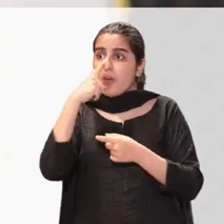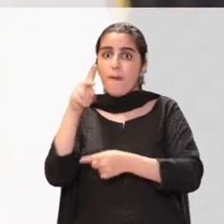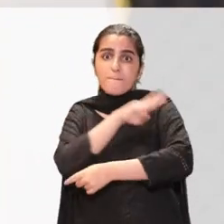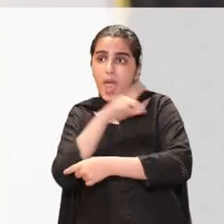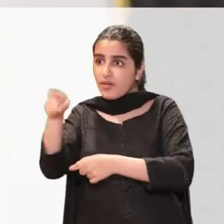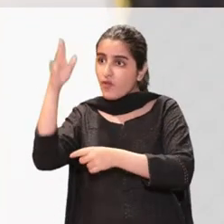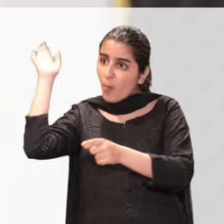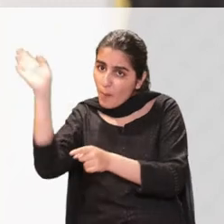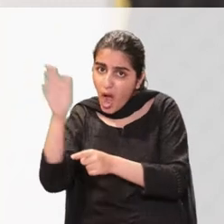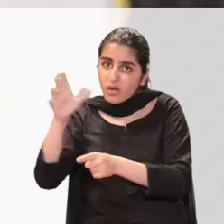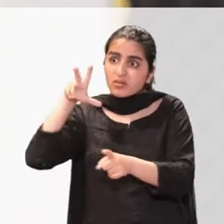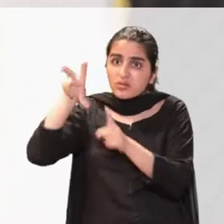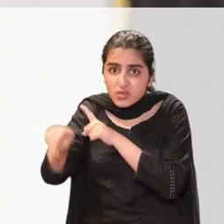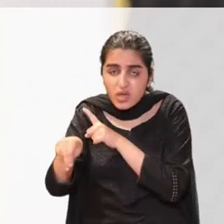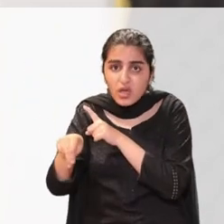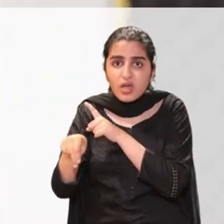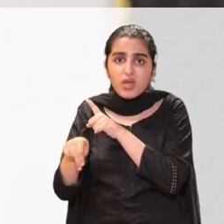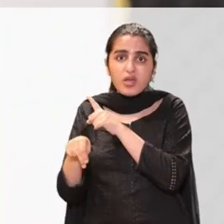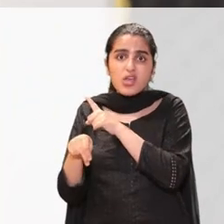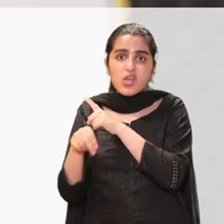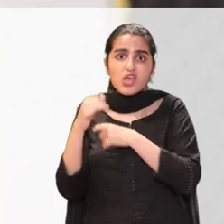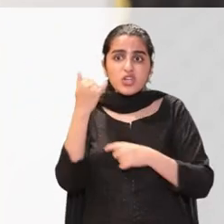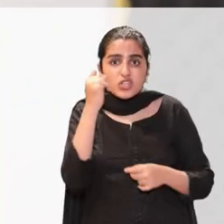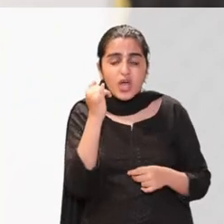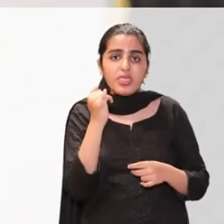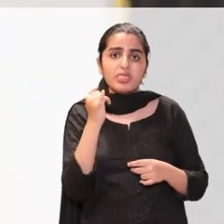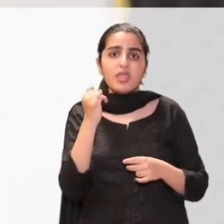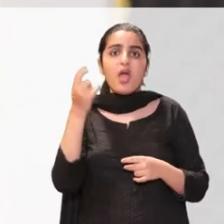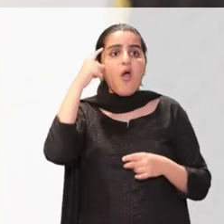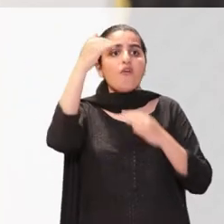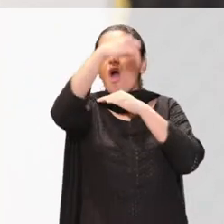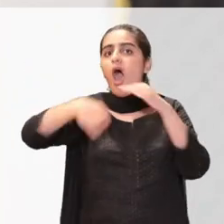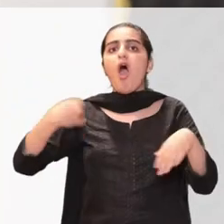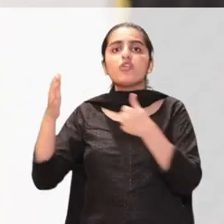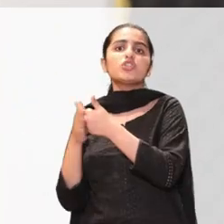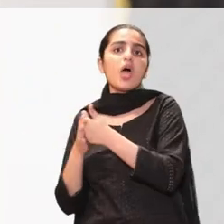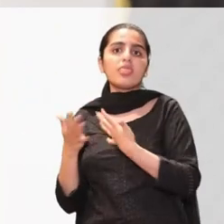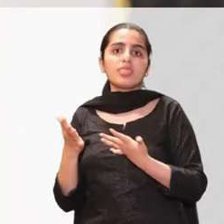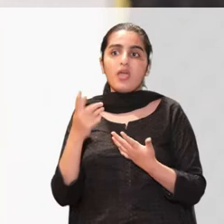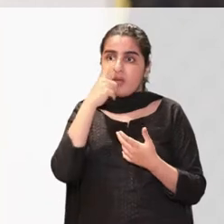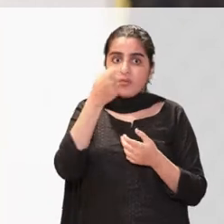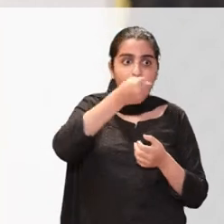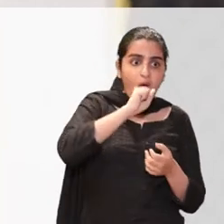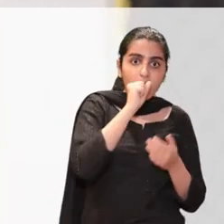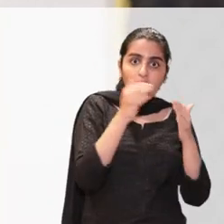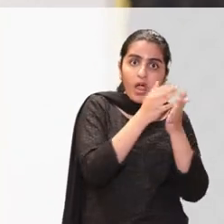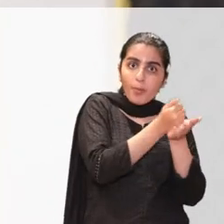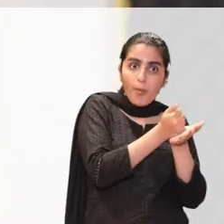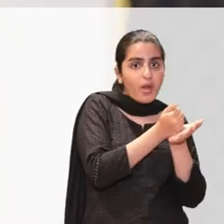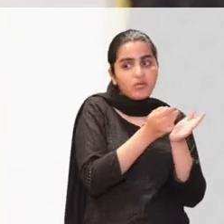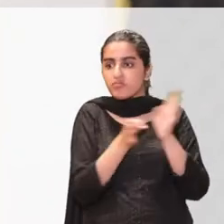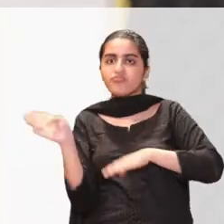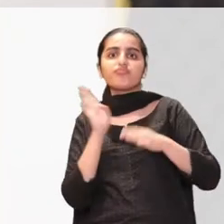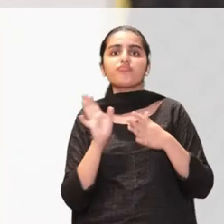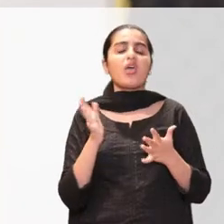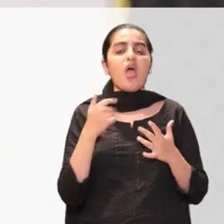मसला होता है तो वे दिनों से डायनेमिक हैं cells के और अभी तो सुबह नहीं है और सुबह इक्वल टाइम शुरू करेंगे और आज ना